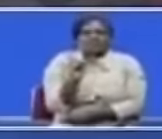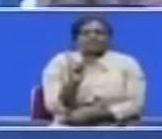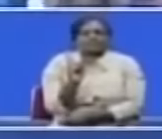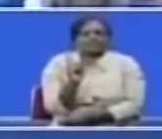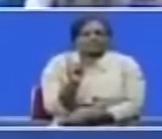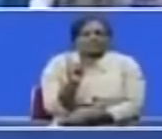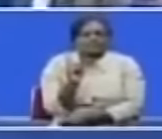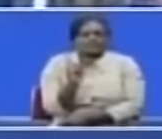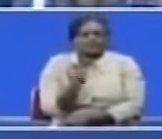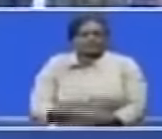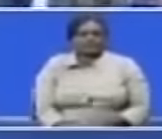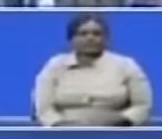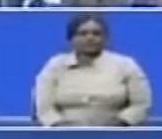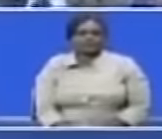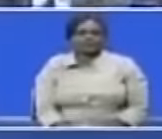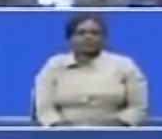wahalifu.